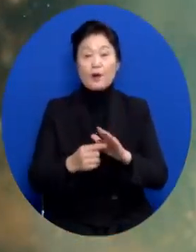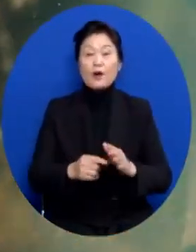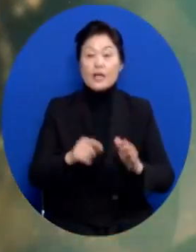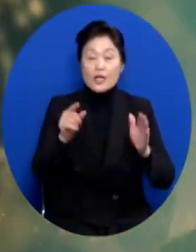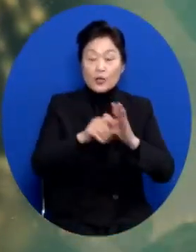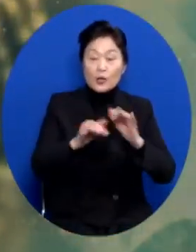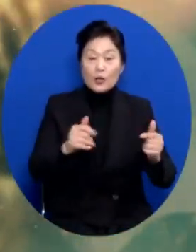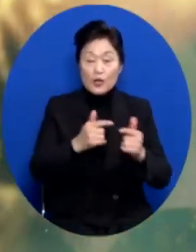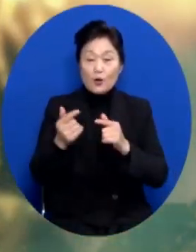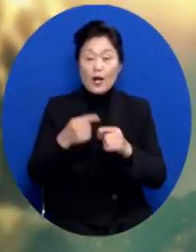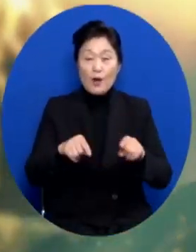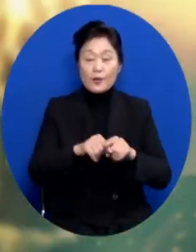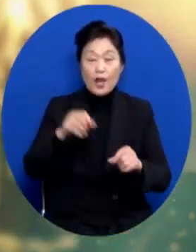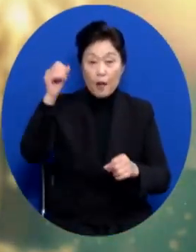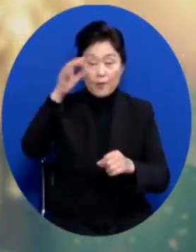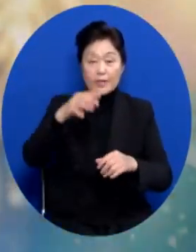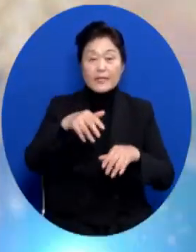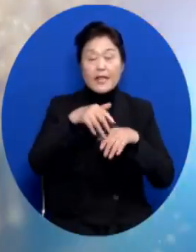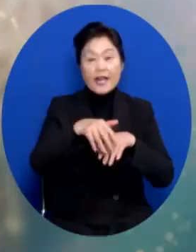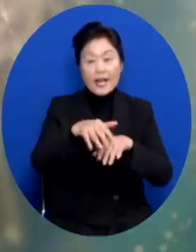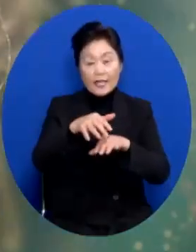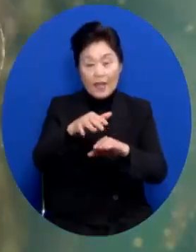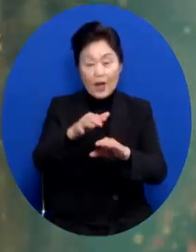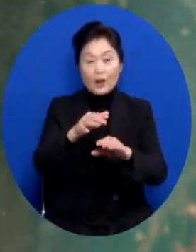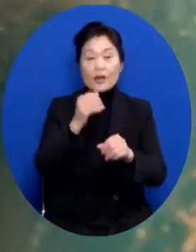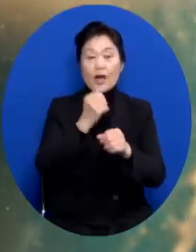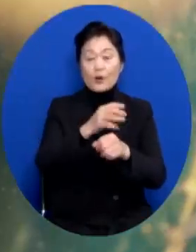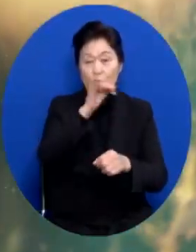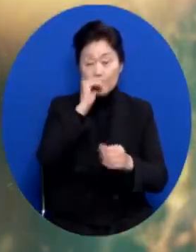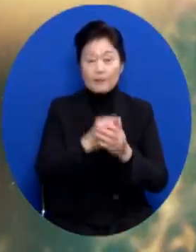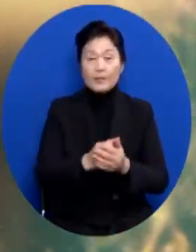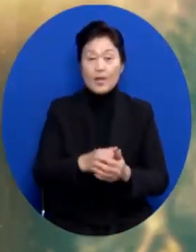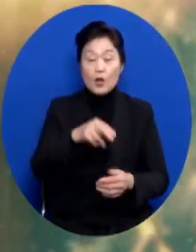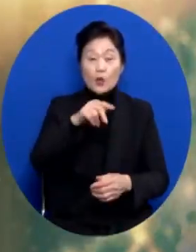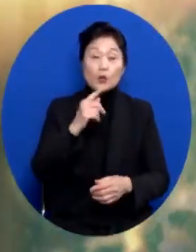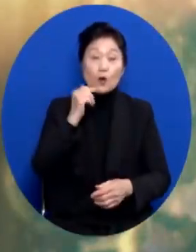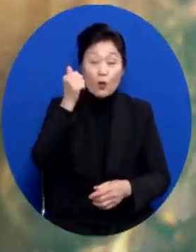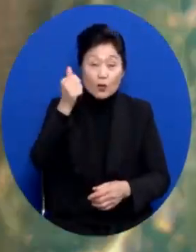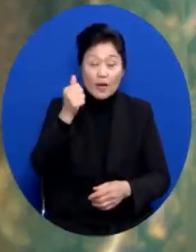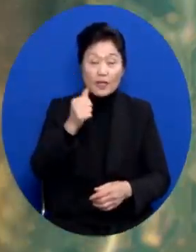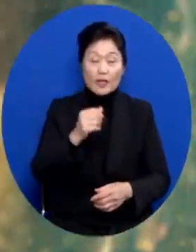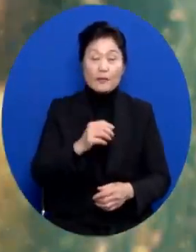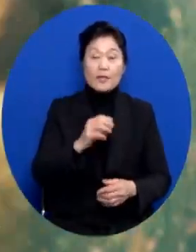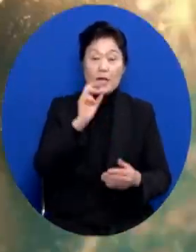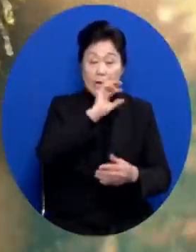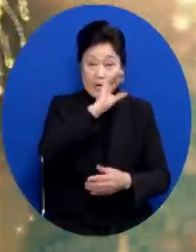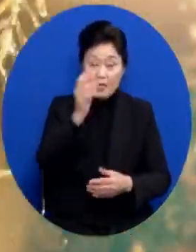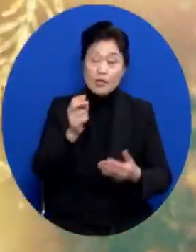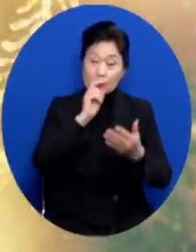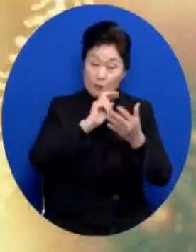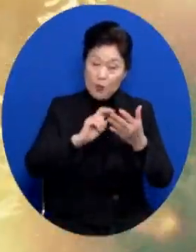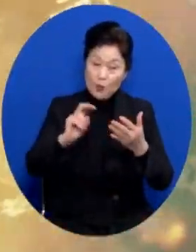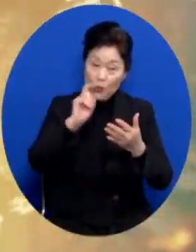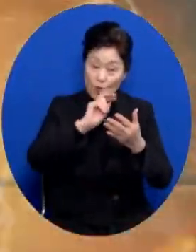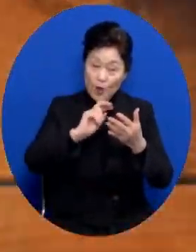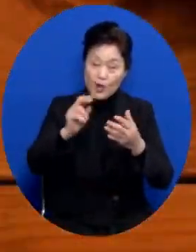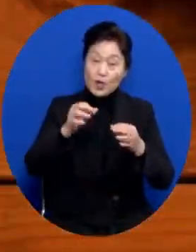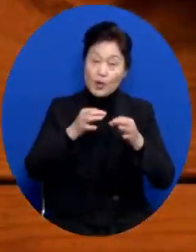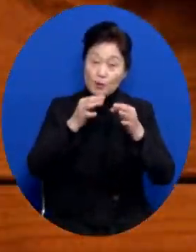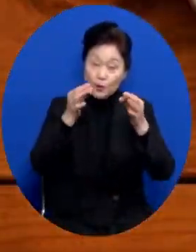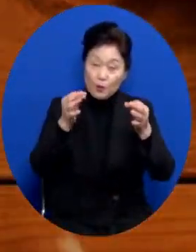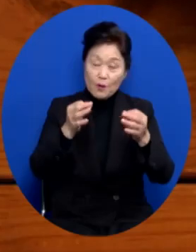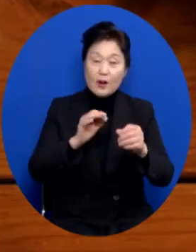빛의 퍼레이드도 진행할 계획입니다. 소강성 목사는 캐럴 공연을 선보이고 함께 노래하며 사랑의 헌혈